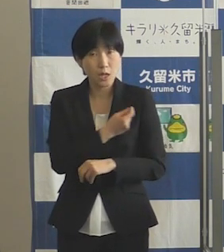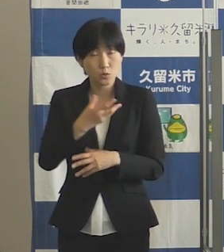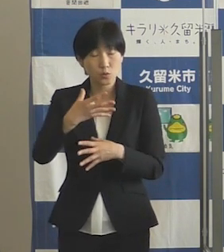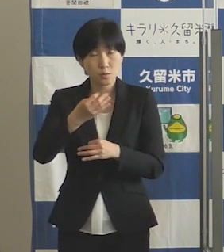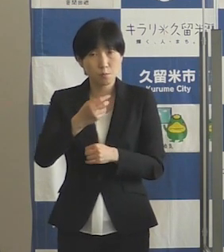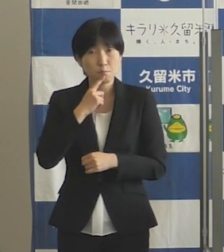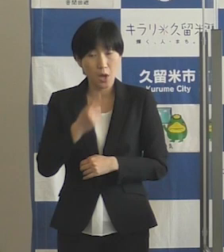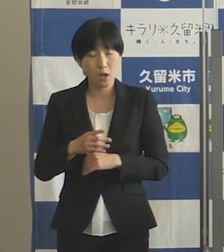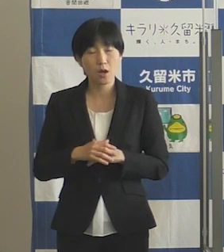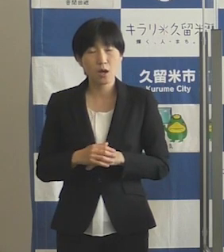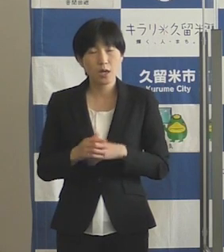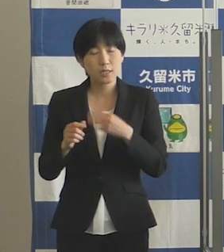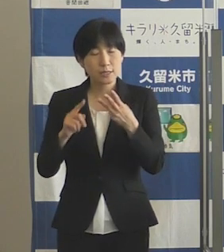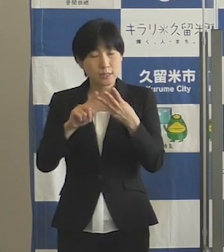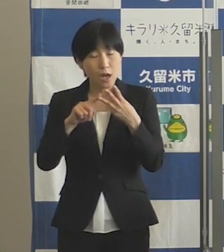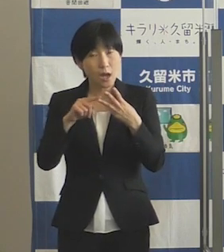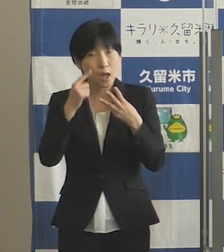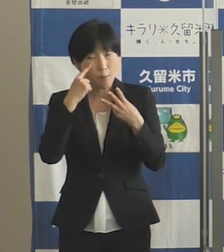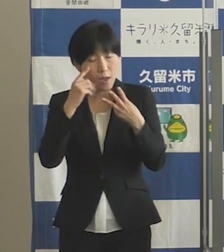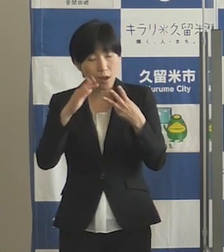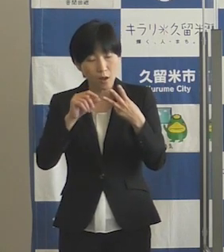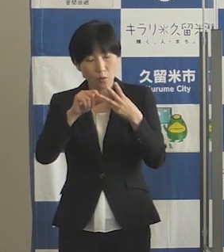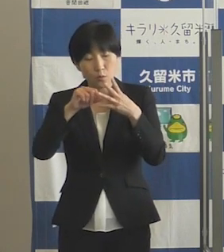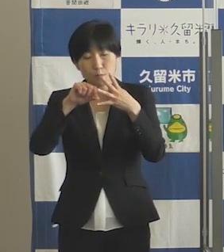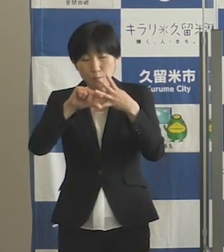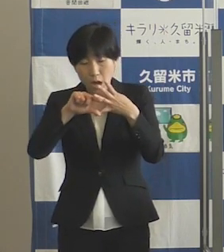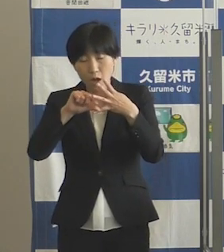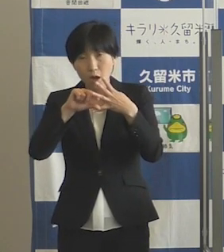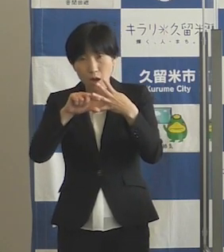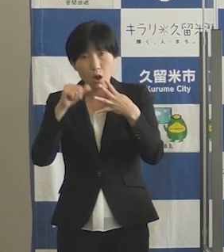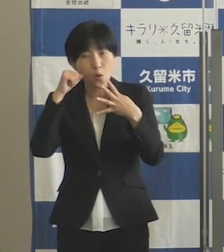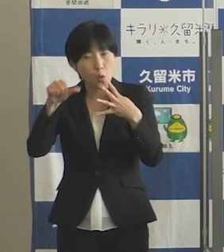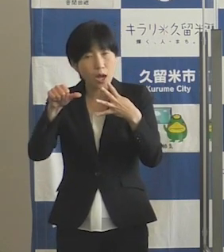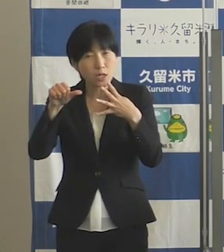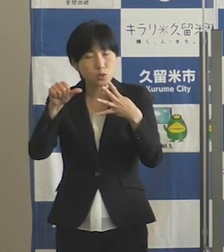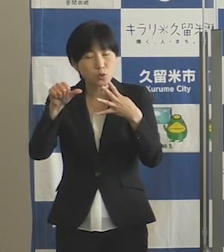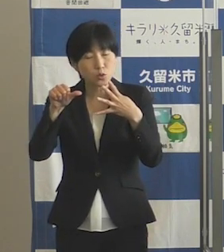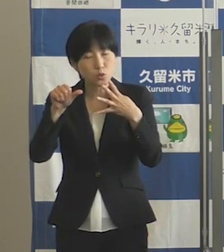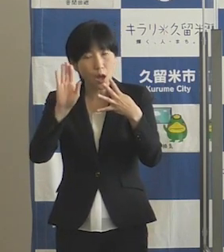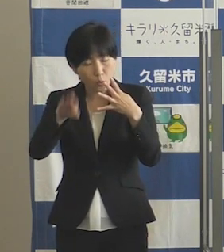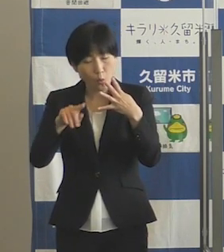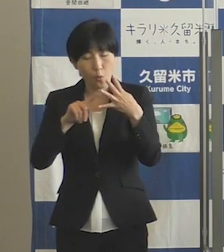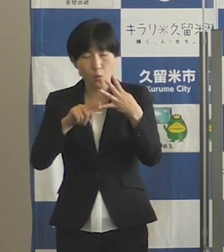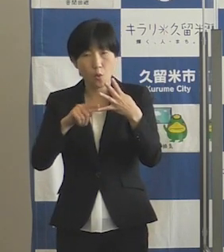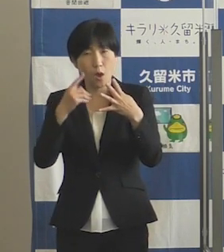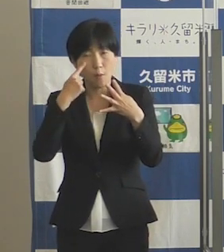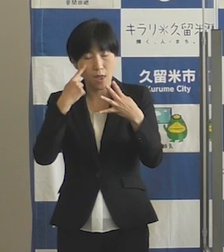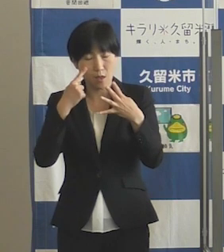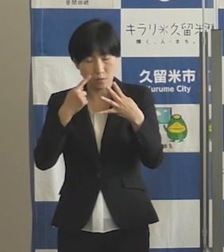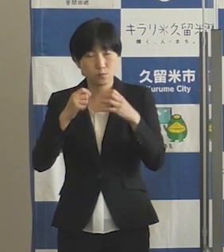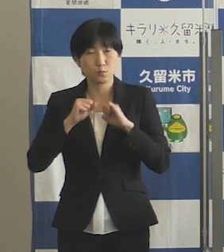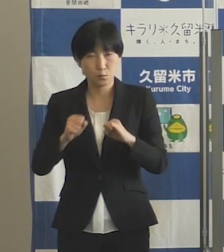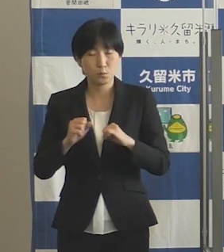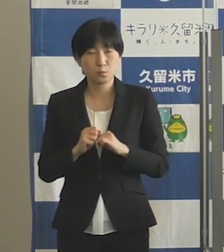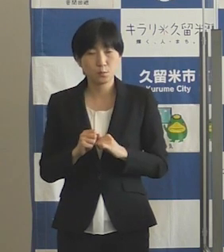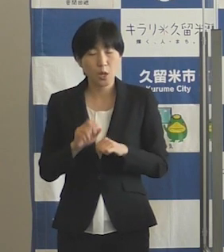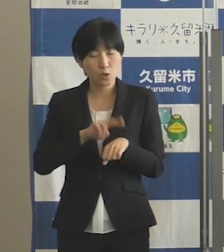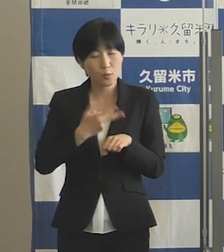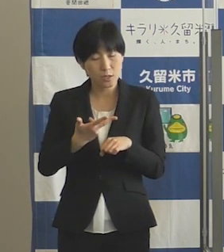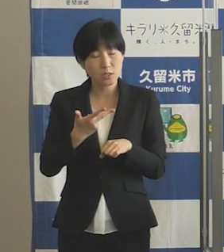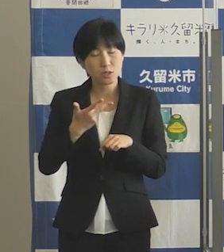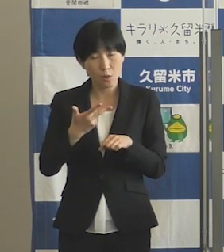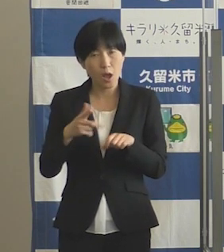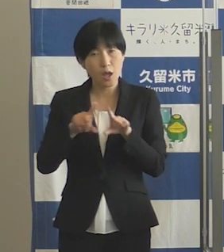回目の接種から約5ヶ月以上の経過後になります。久留米市では一般の方